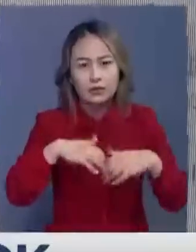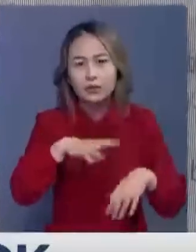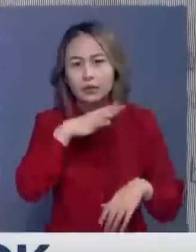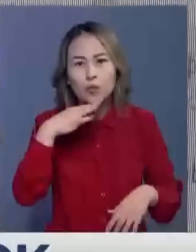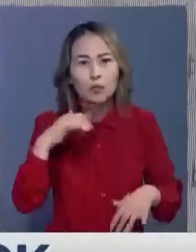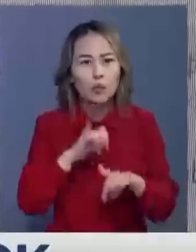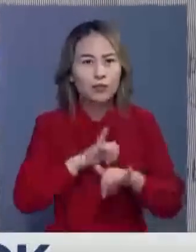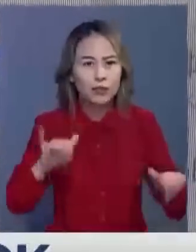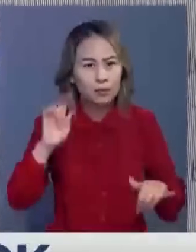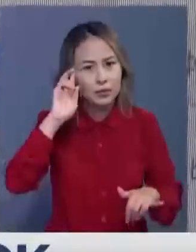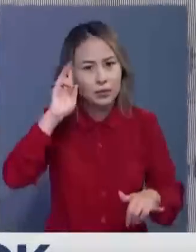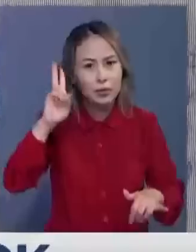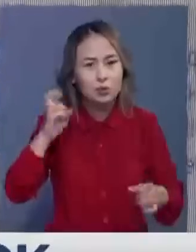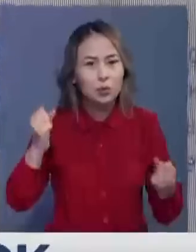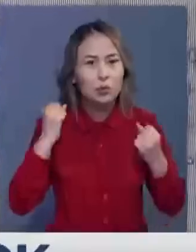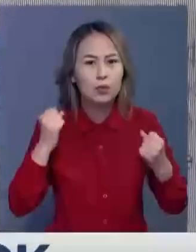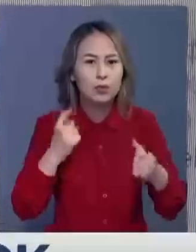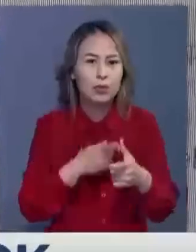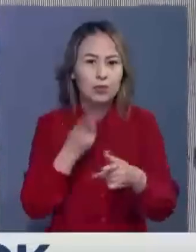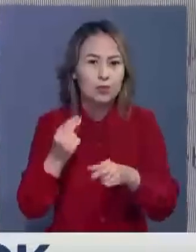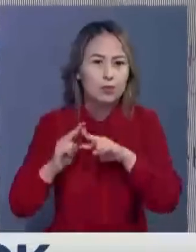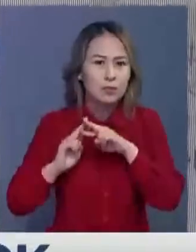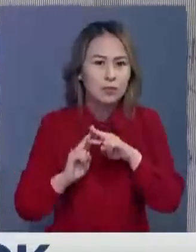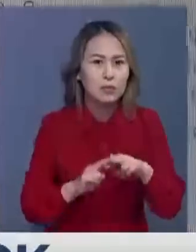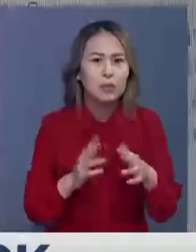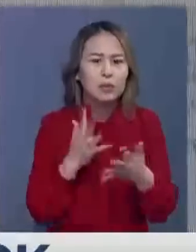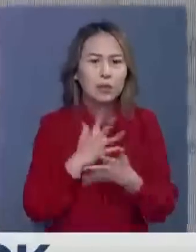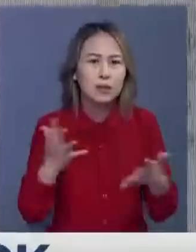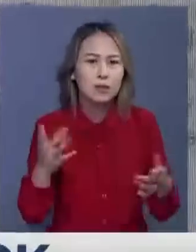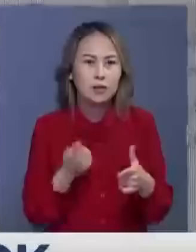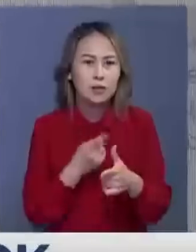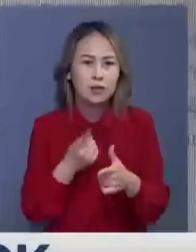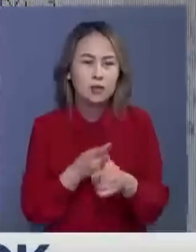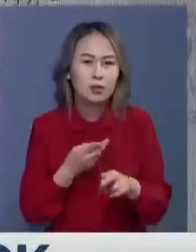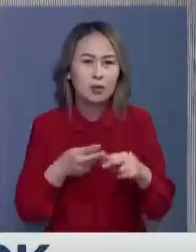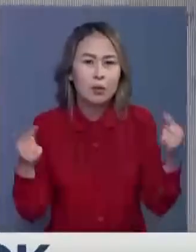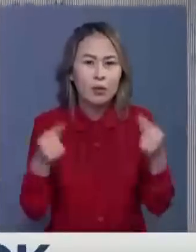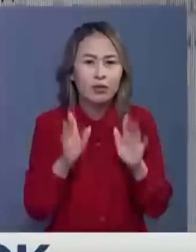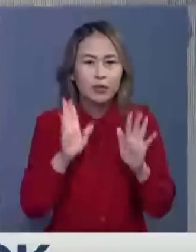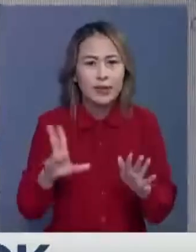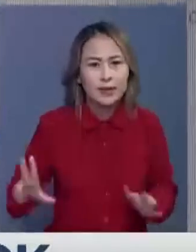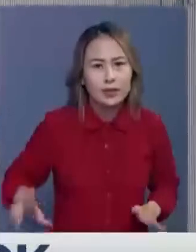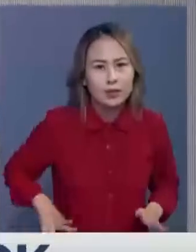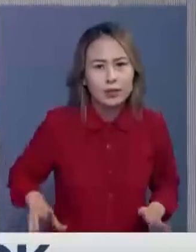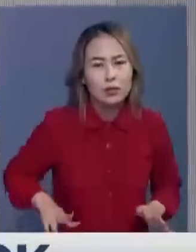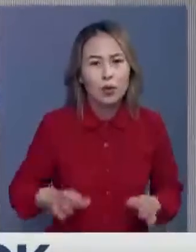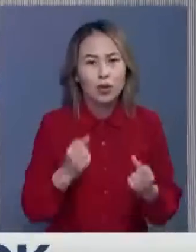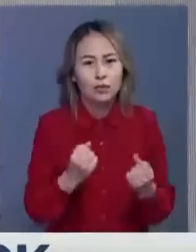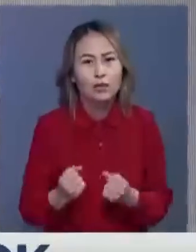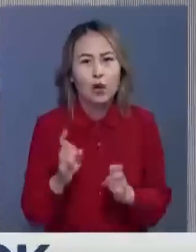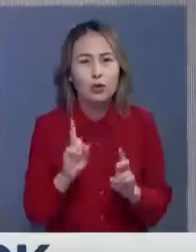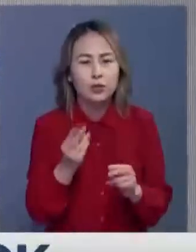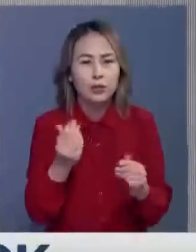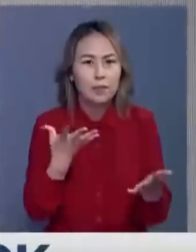бірнеше есе көп. Ал мемлекеттен спортқа бөлінетін қаражаттың басым бөлігі сайып келгенде тек басшы директорларды ұстауға